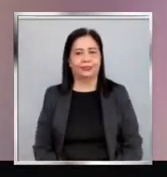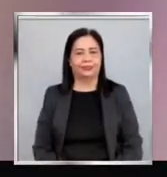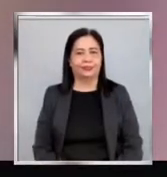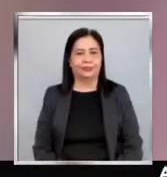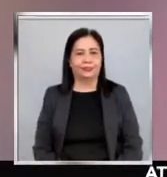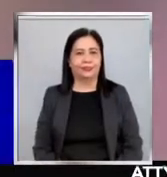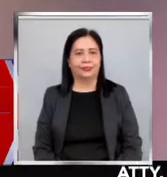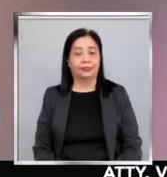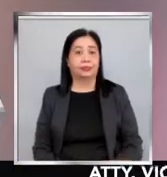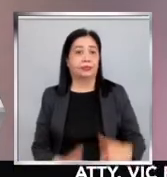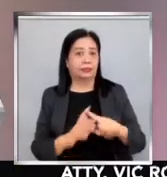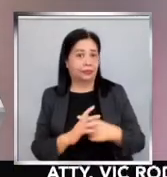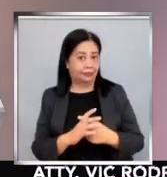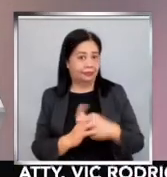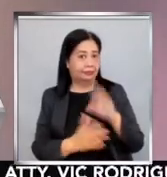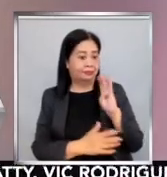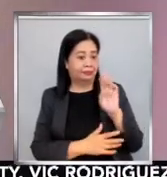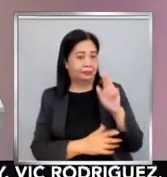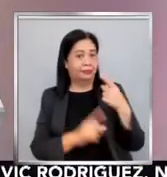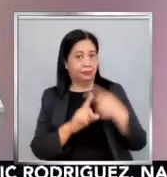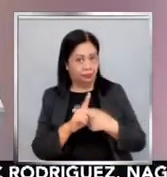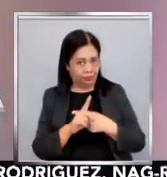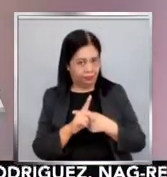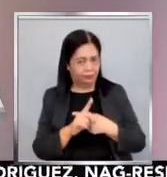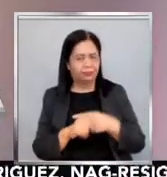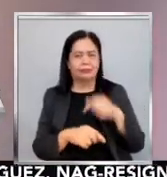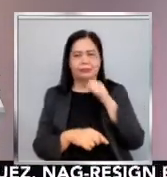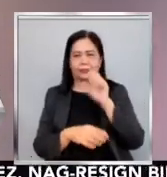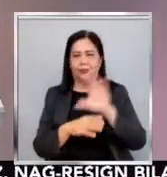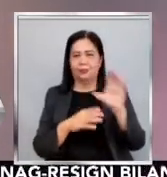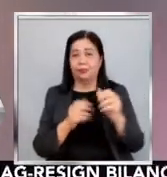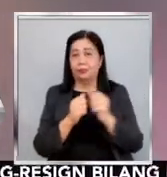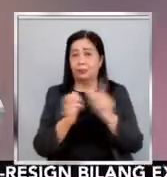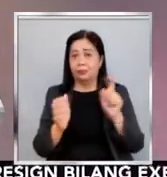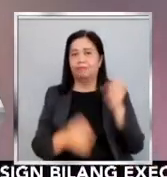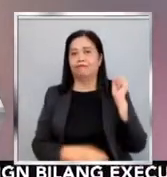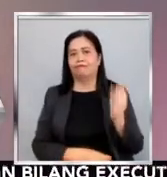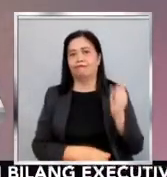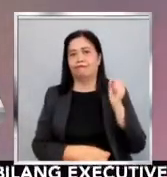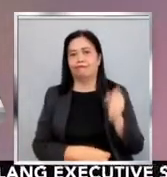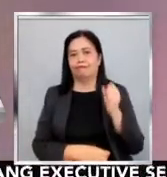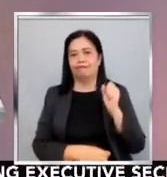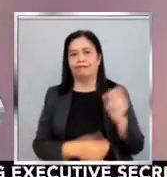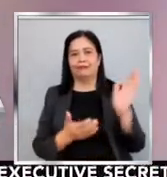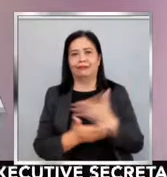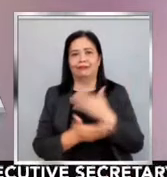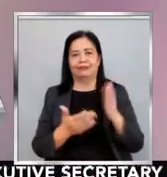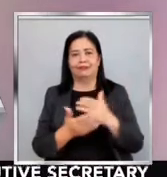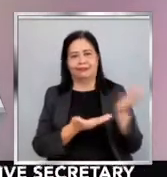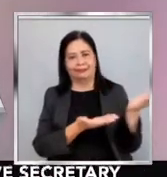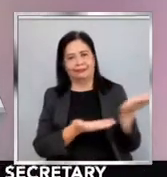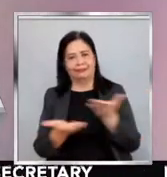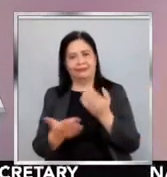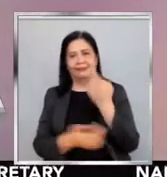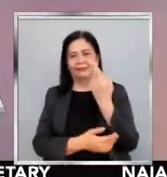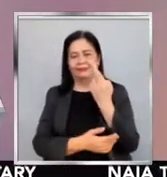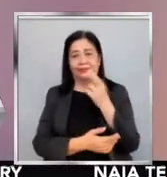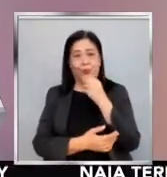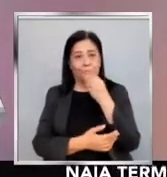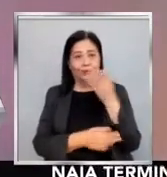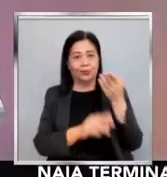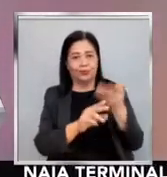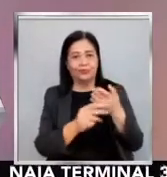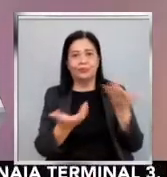Simula na ng Burmans at hindi kumpleto yan kung walang caroling. Pasok ang mag-best friend na nakilala namin sa Cebu